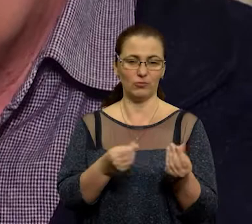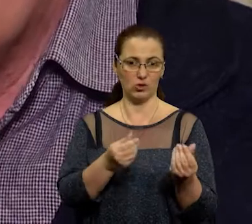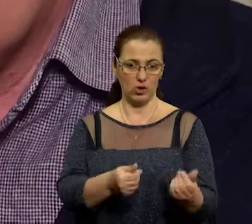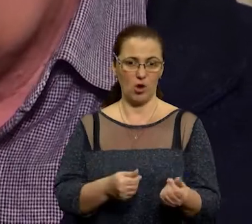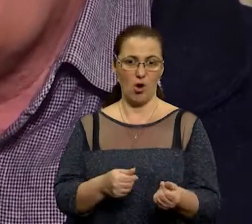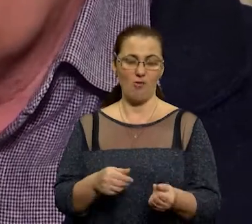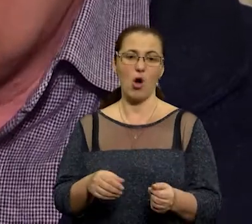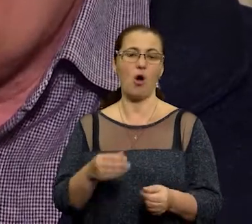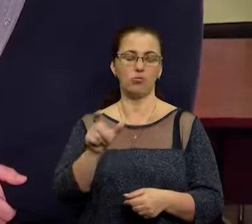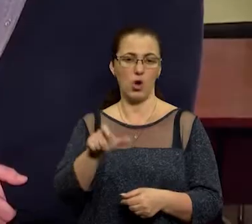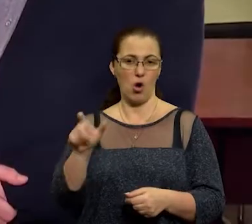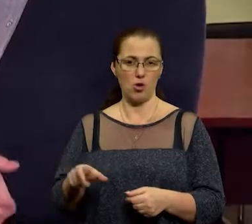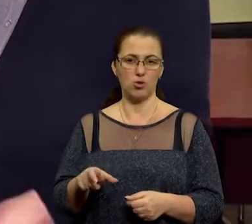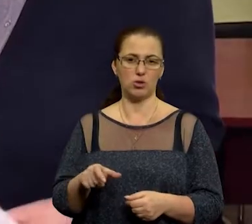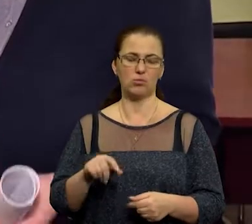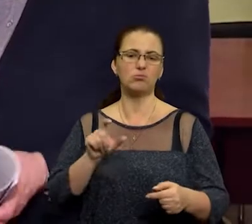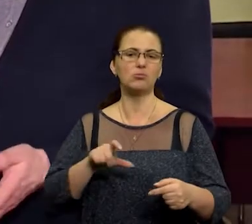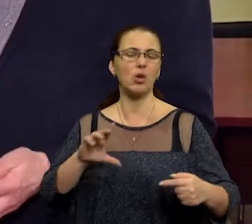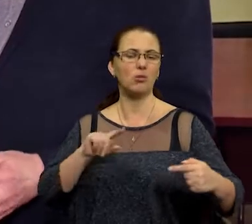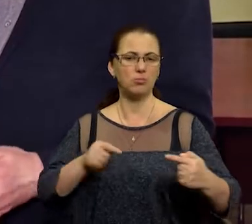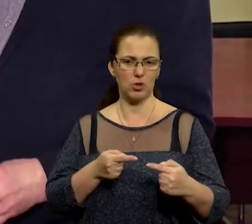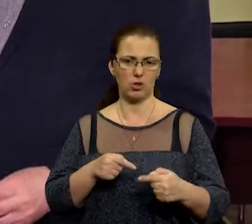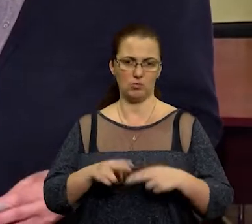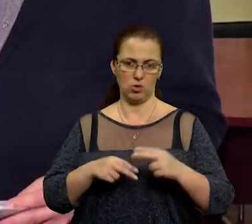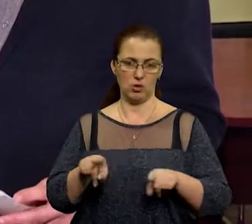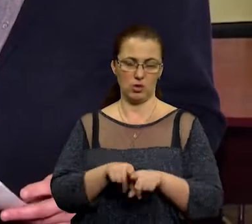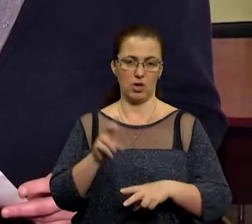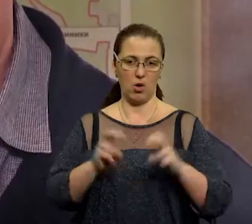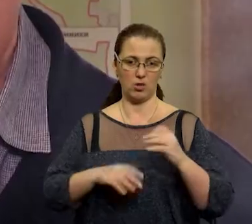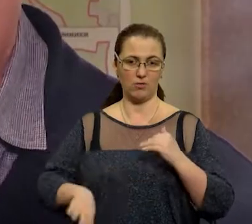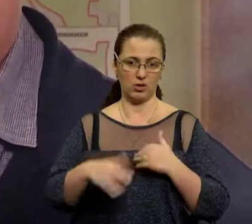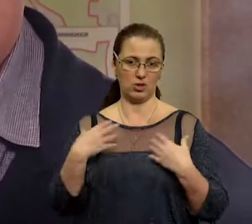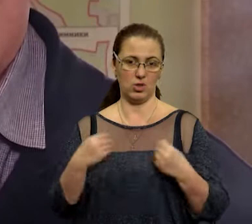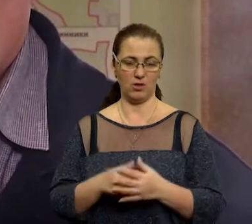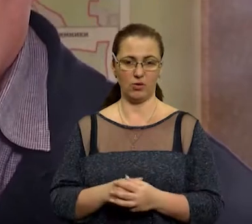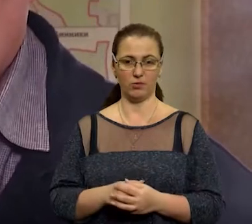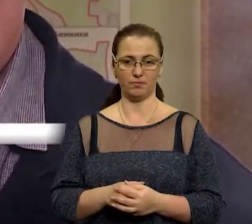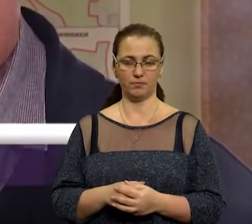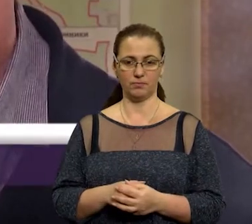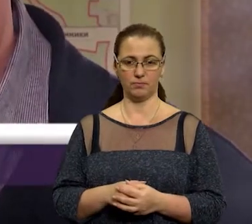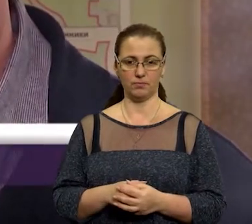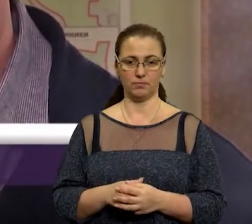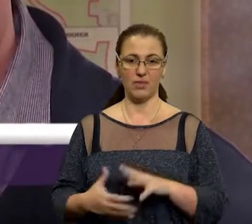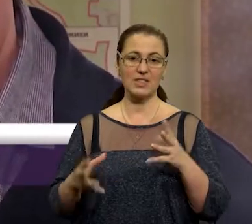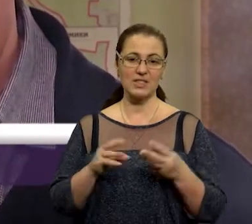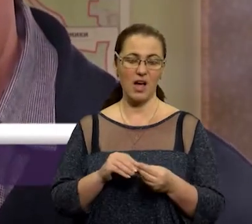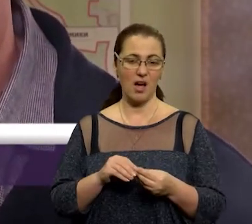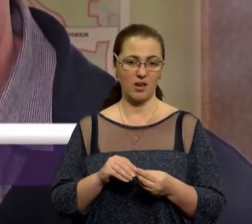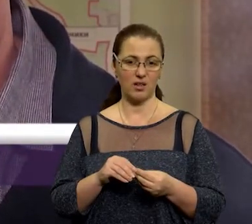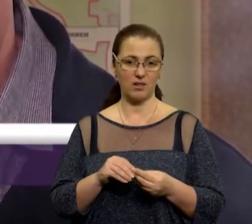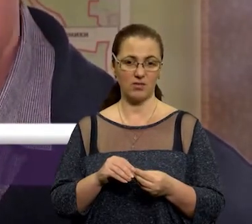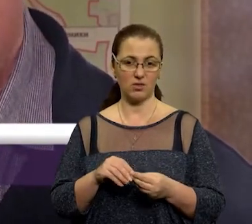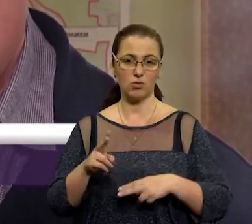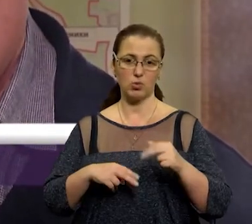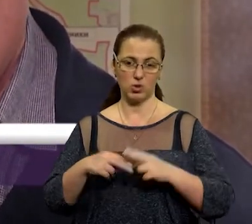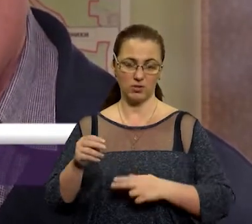мешканці поблизу Пластової були проти спорудження такого заводу на території Львова. Якщо сказати загальний висновок, що будівництво